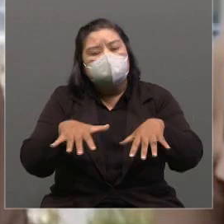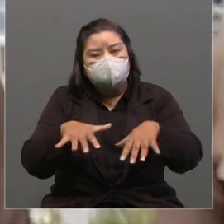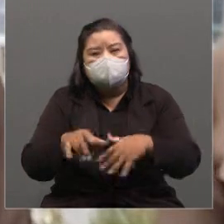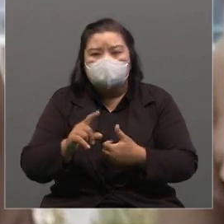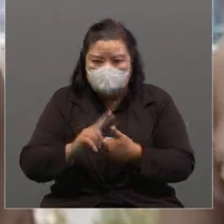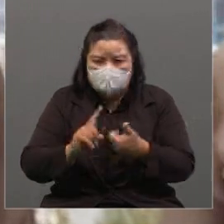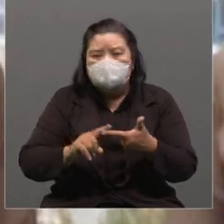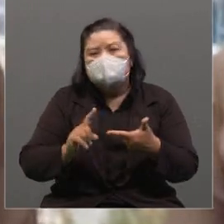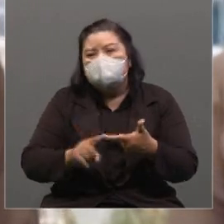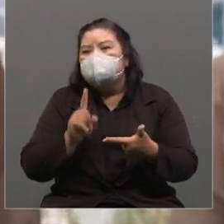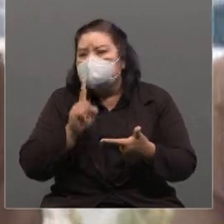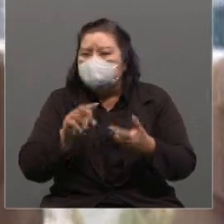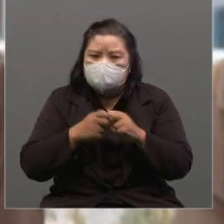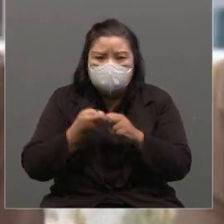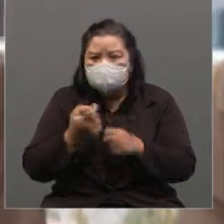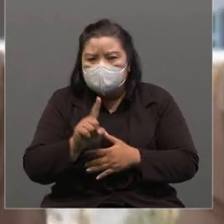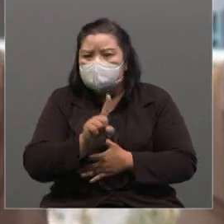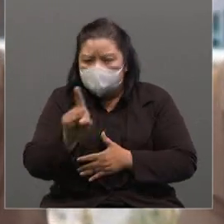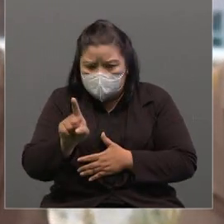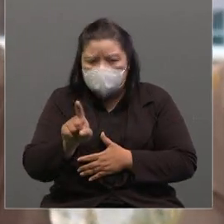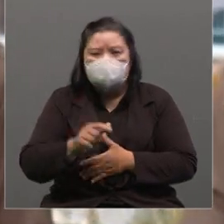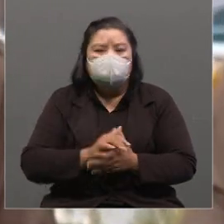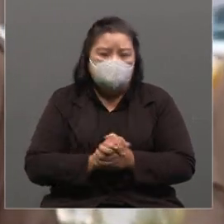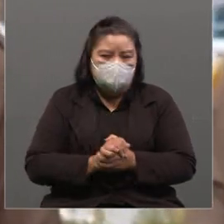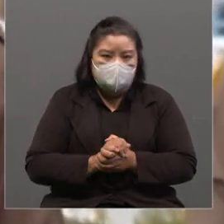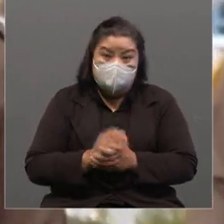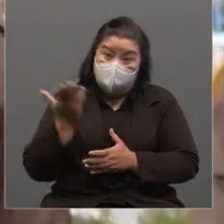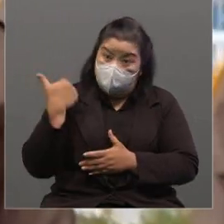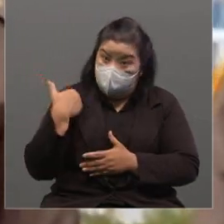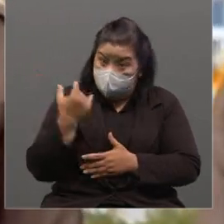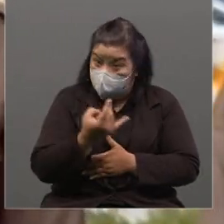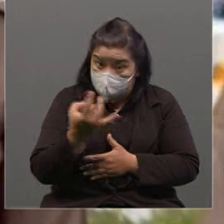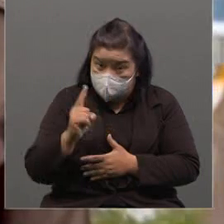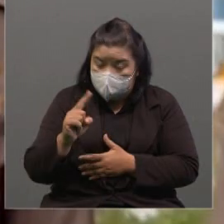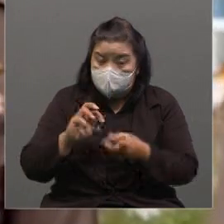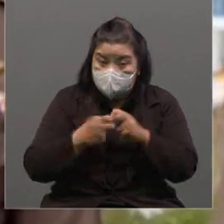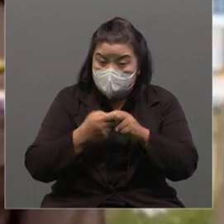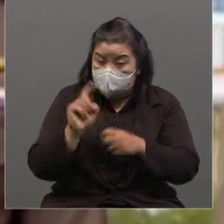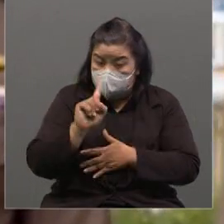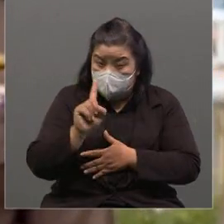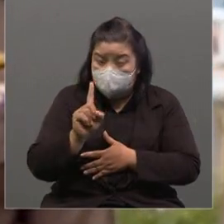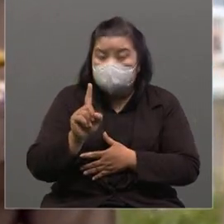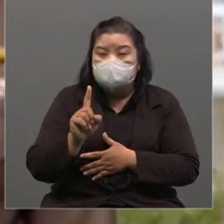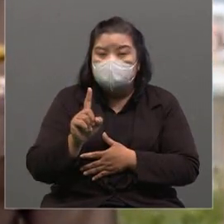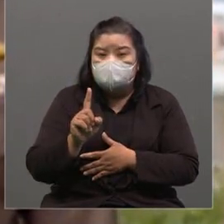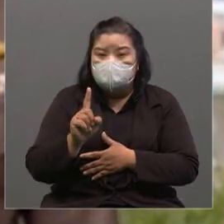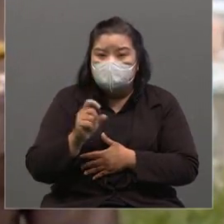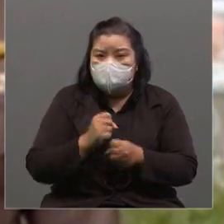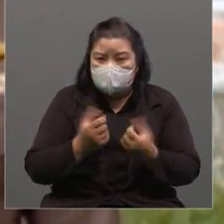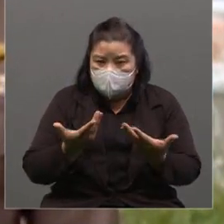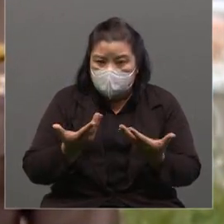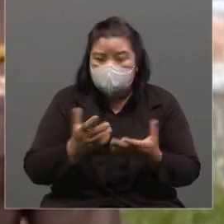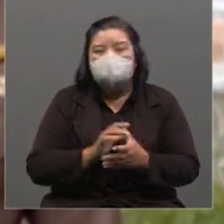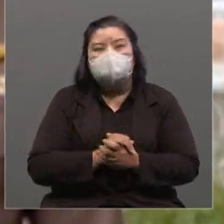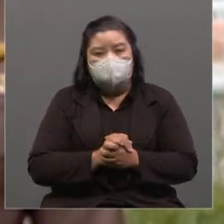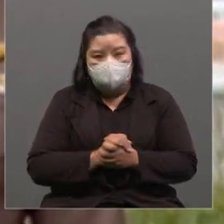ปัญหาต่างๆที่เกิดขึ้นในช่วงที่ผ่านมาว่ามีปัญหามีปัญหาอาชญากรรมอะไรใด